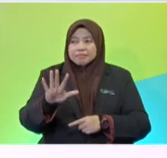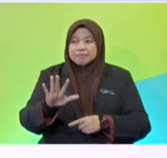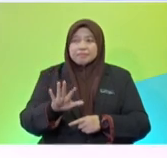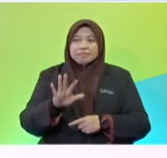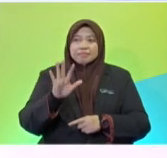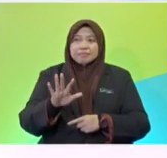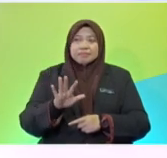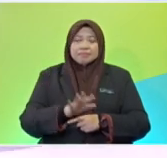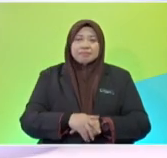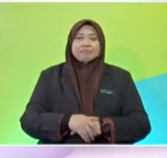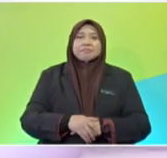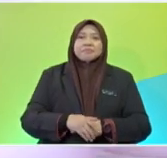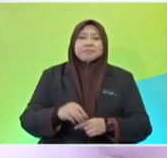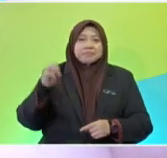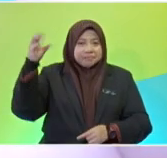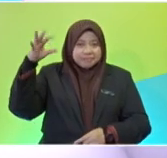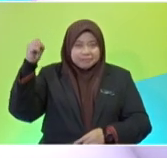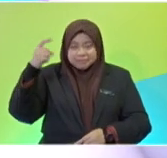kamu punya batik belum